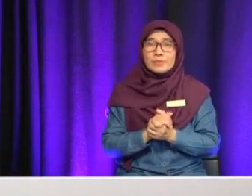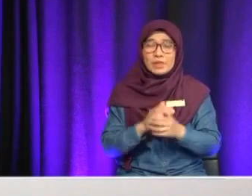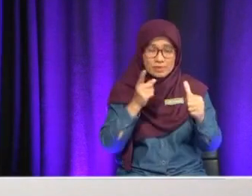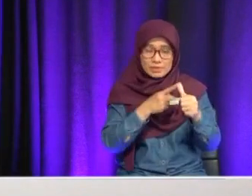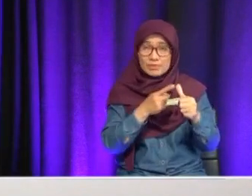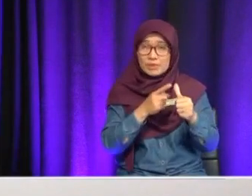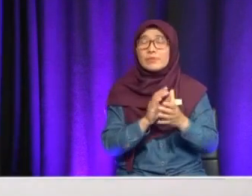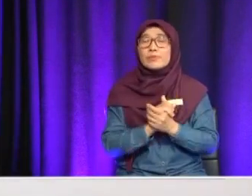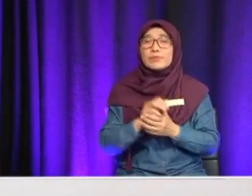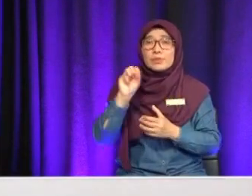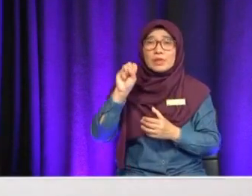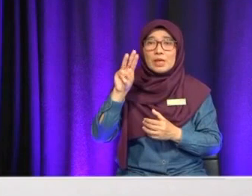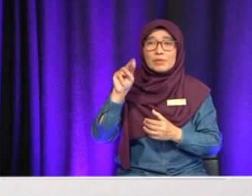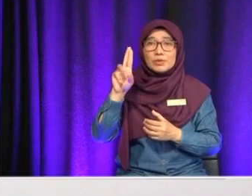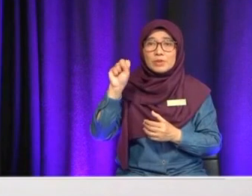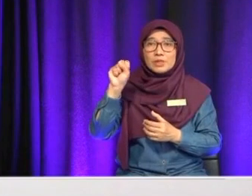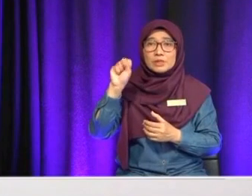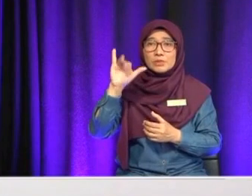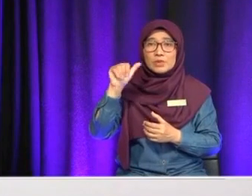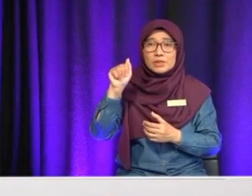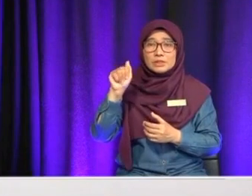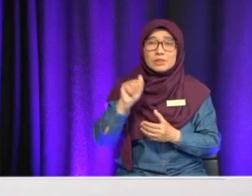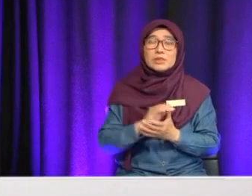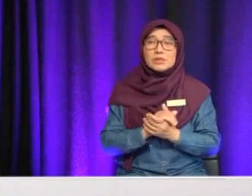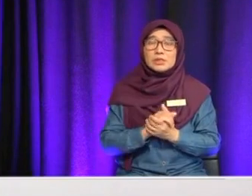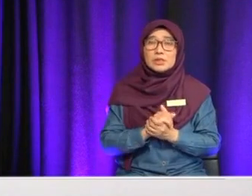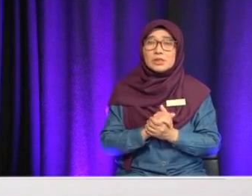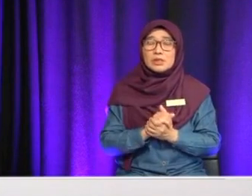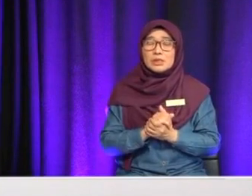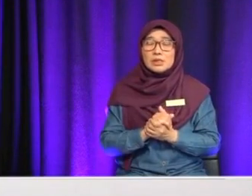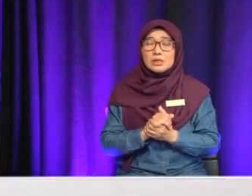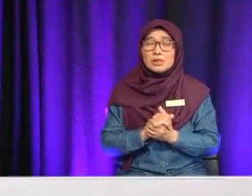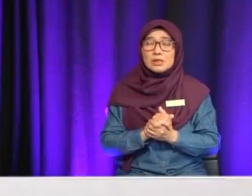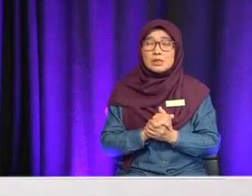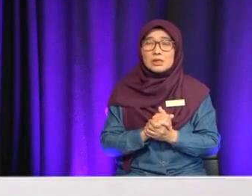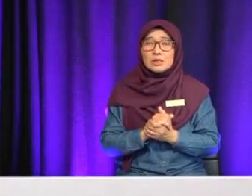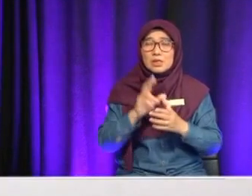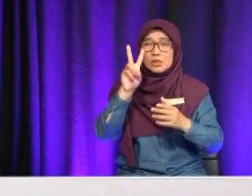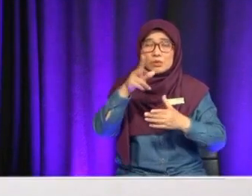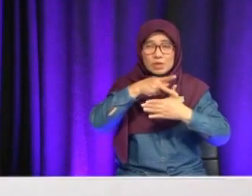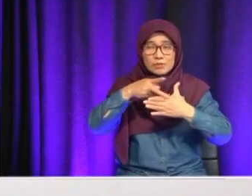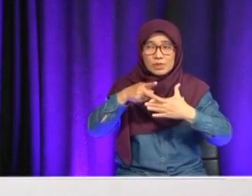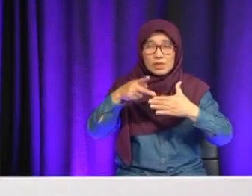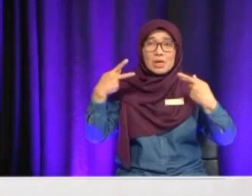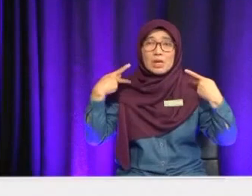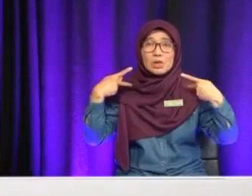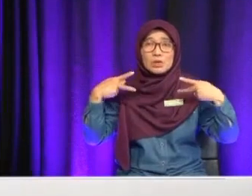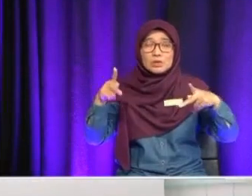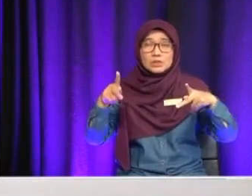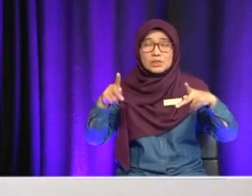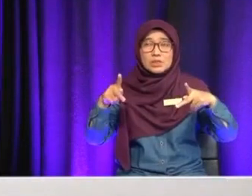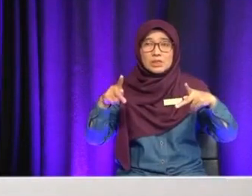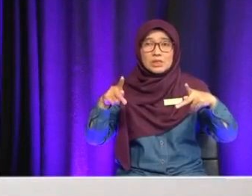Musyarakah dia dua orang, dua pihak yang berkongsi modal dan tenaga